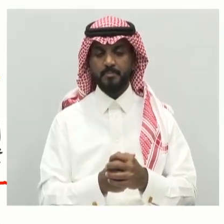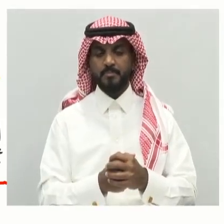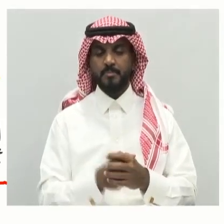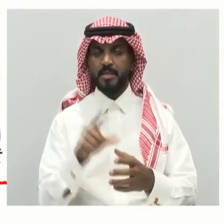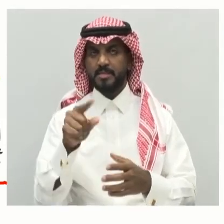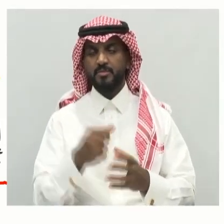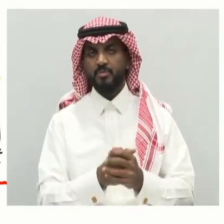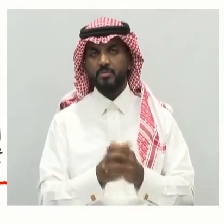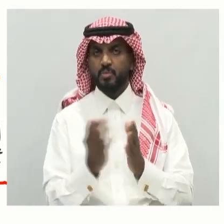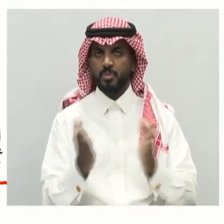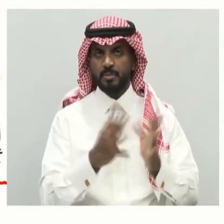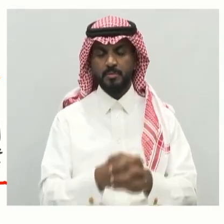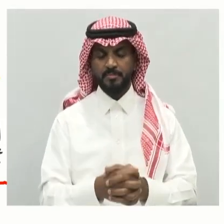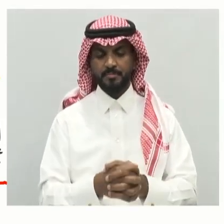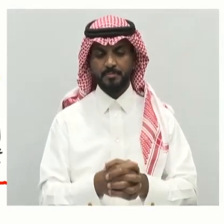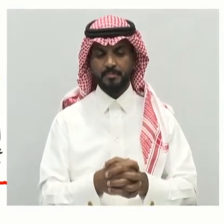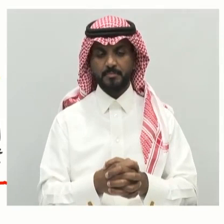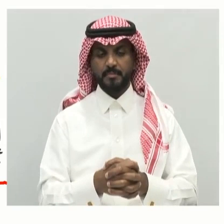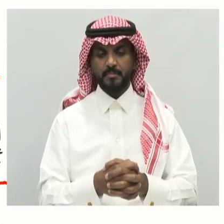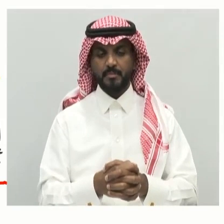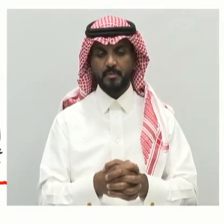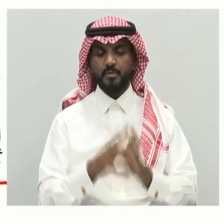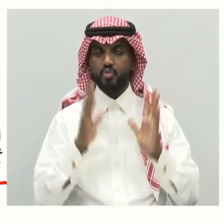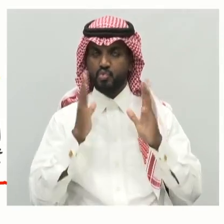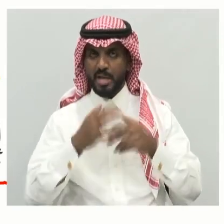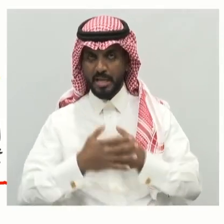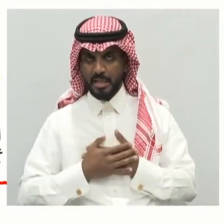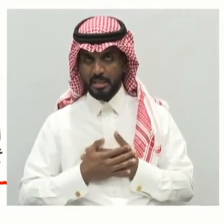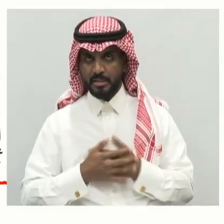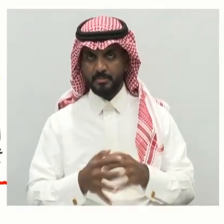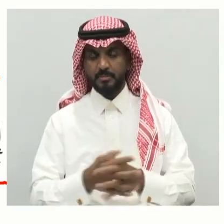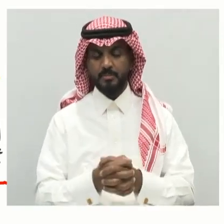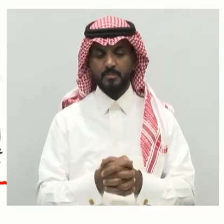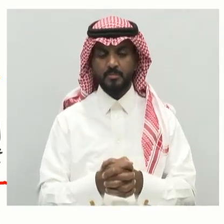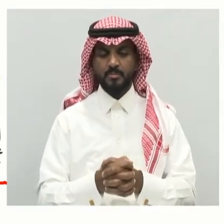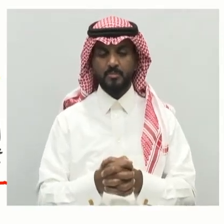احسنتم هيقراوا لنصلي اكملوا